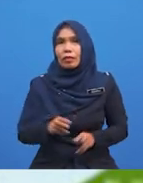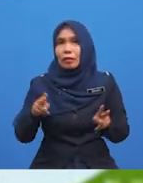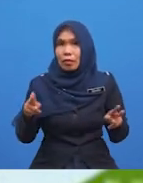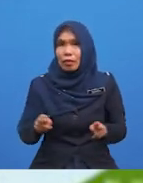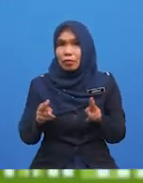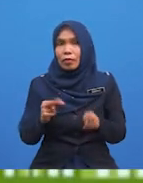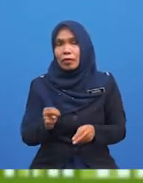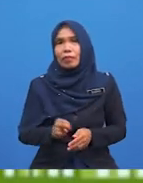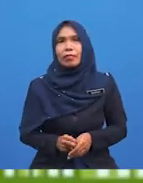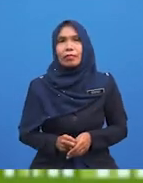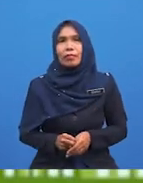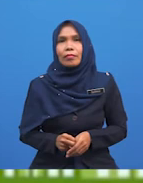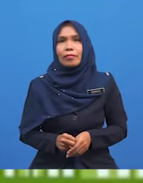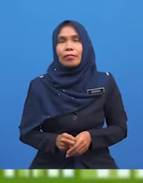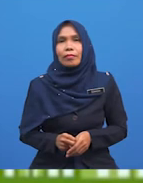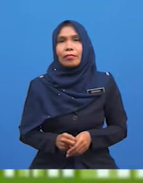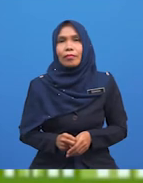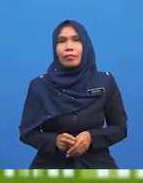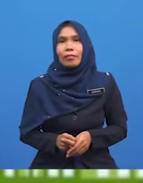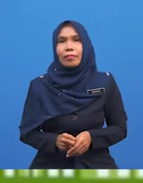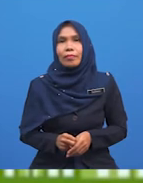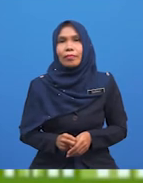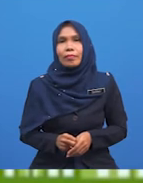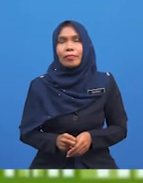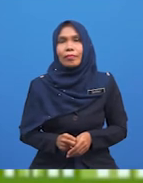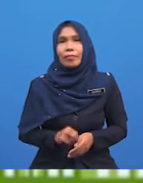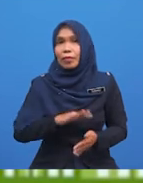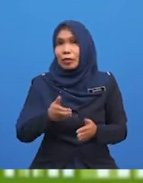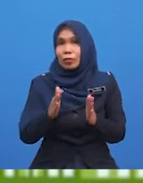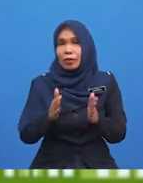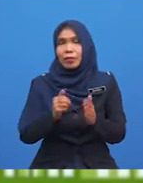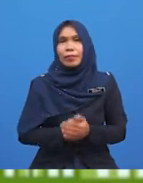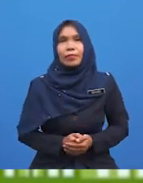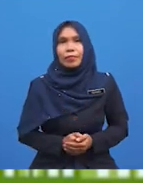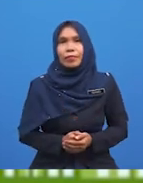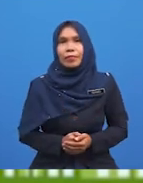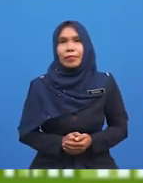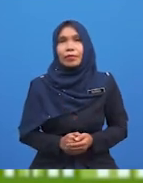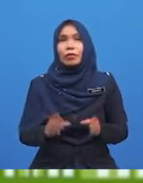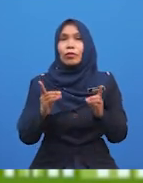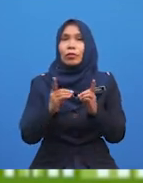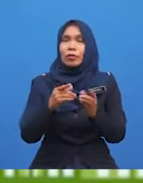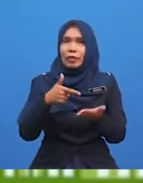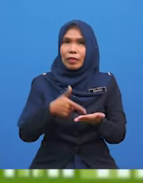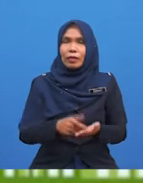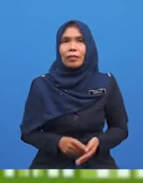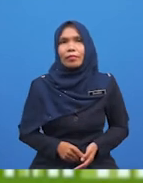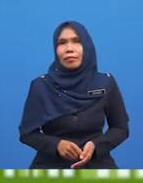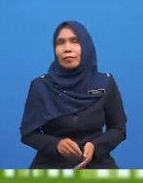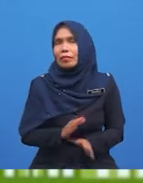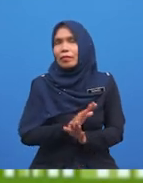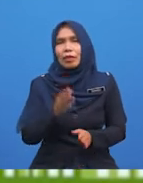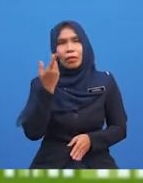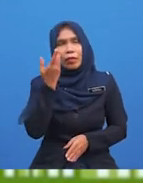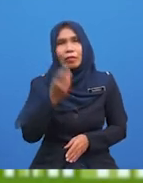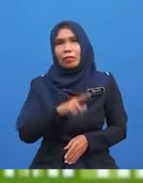negara kita. Baiklah, sehingga kita bertemu lagi di lain masa. Jangan malu,